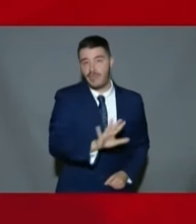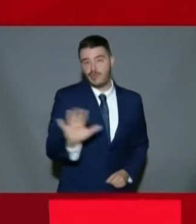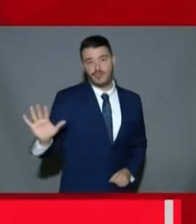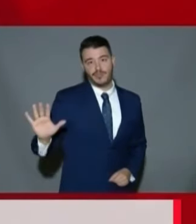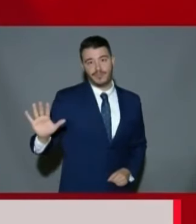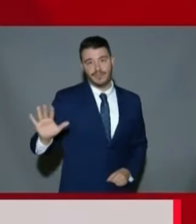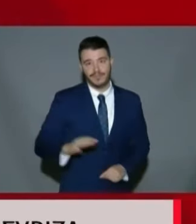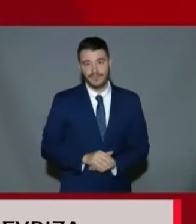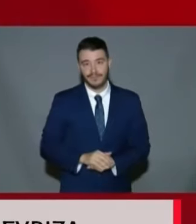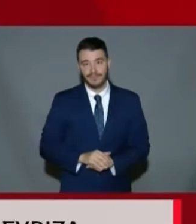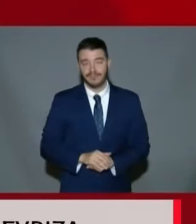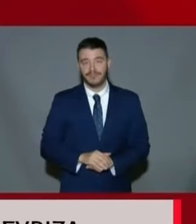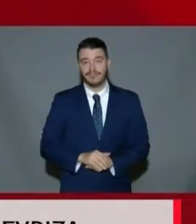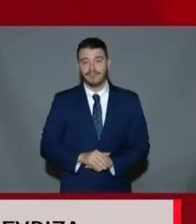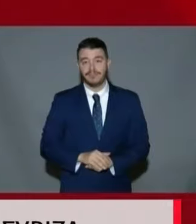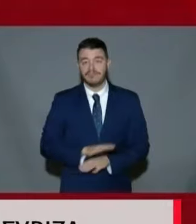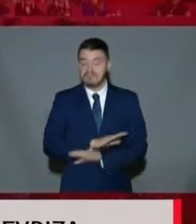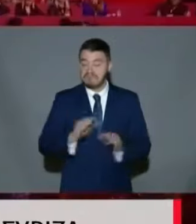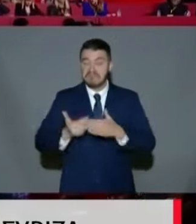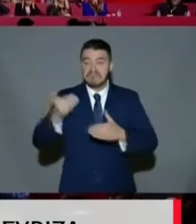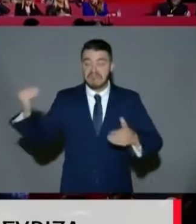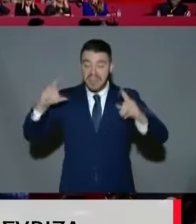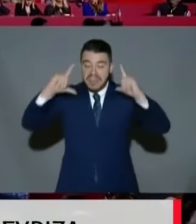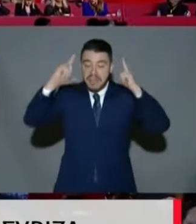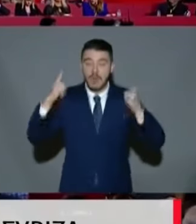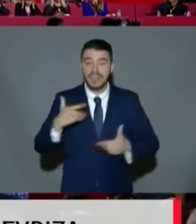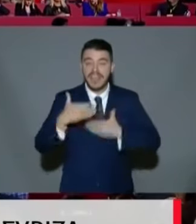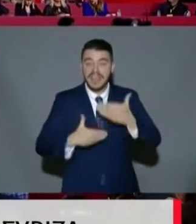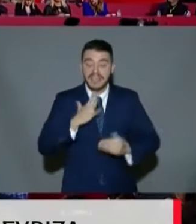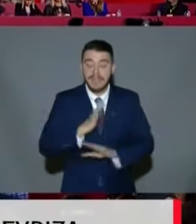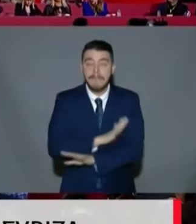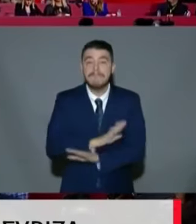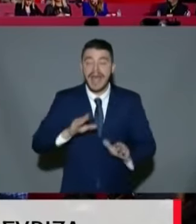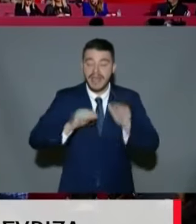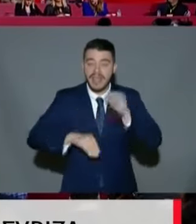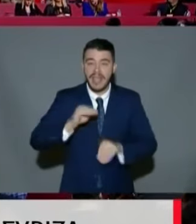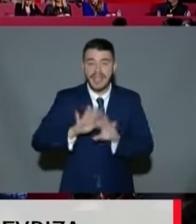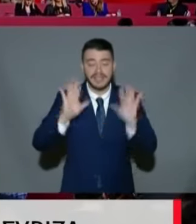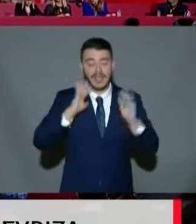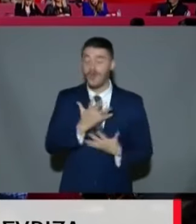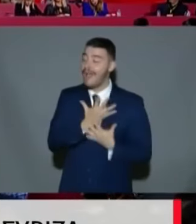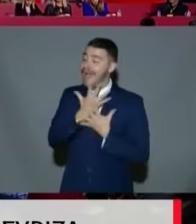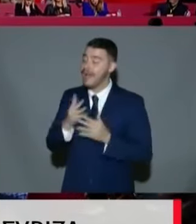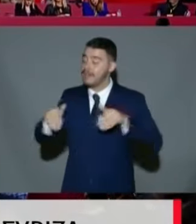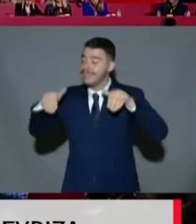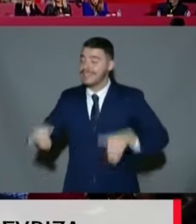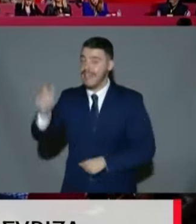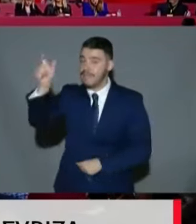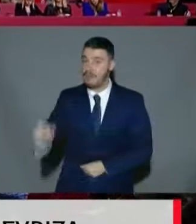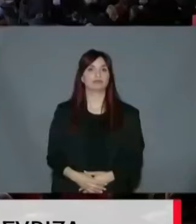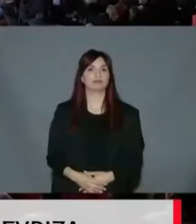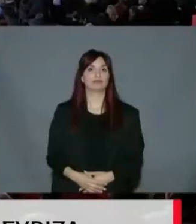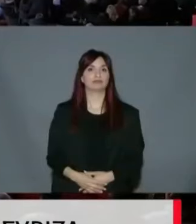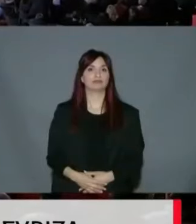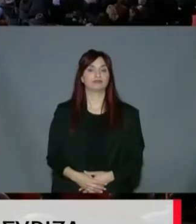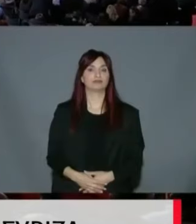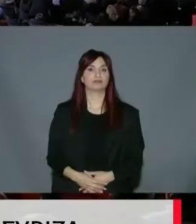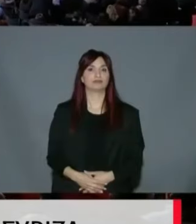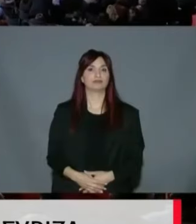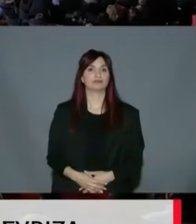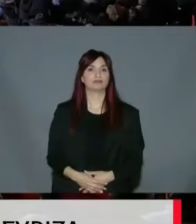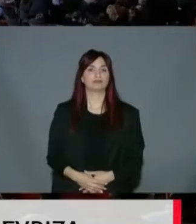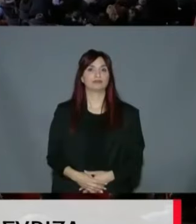κόντρα στη δημοκρατική αρχή με όλη την αγάπη και την εκτίμηση που της έχω. Η Έλενα